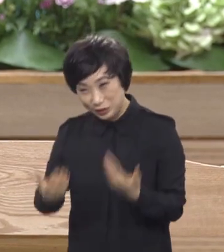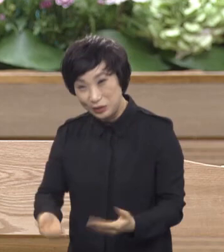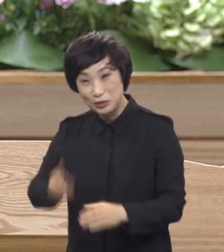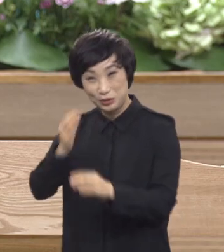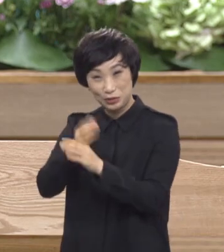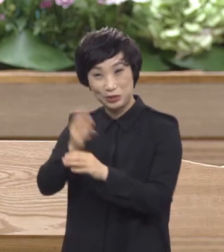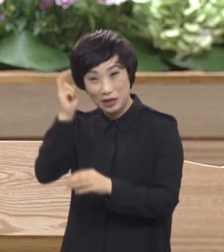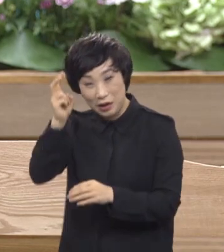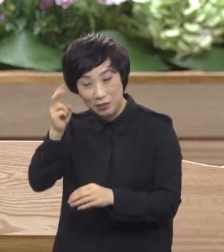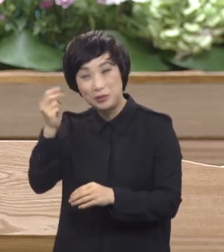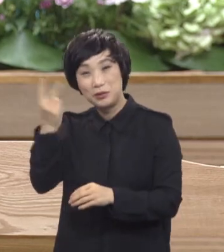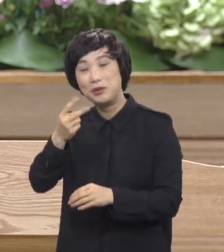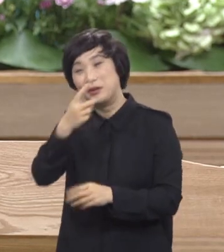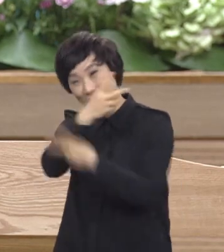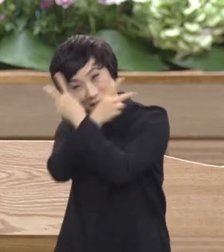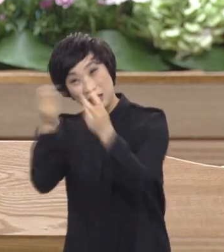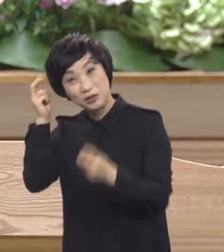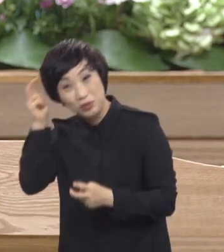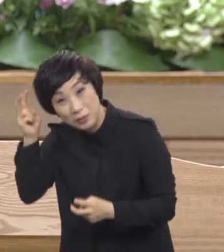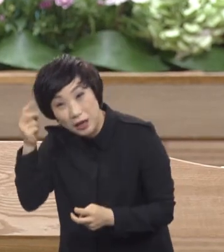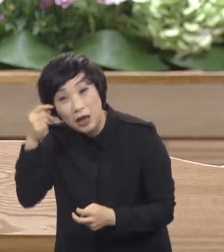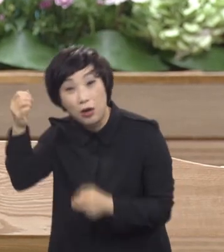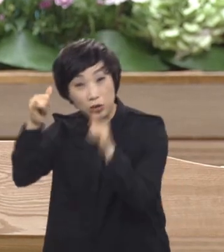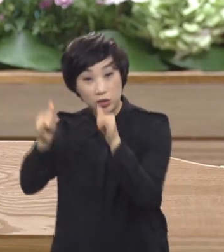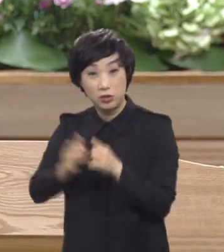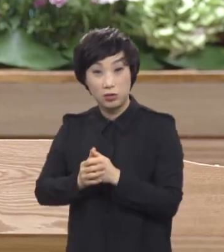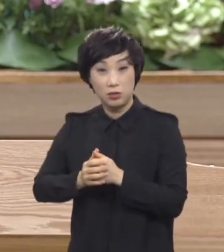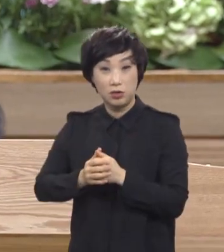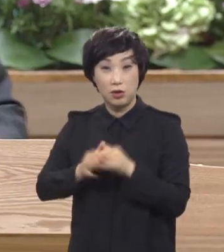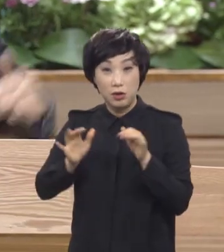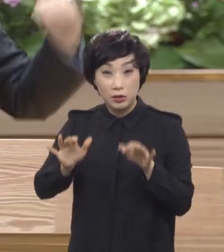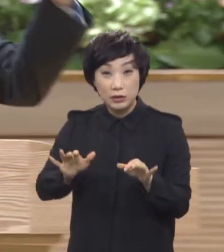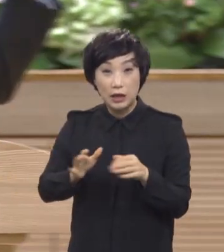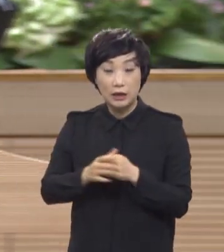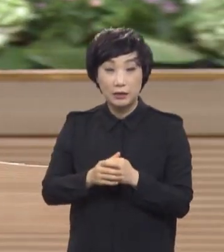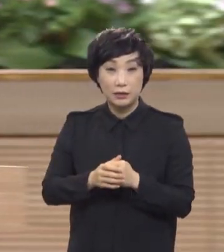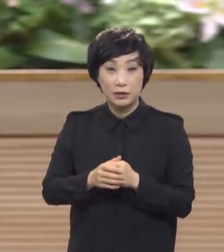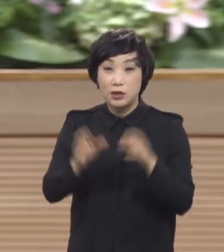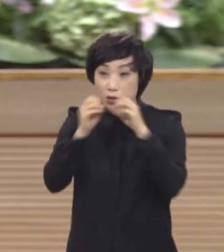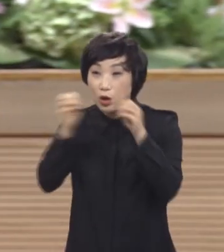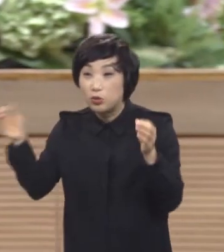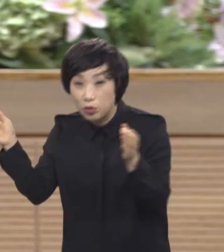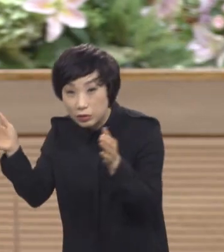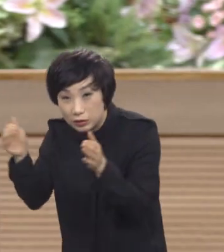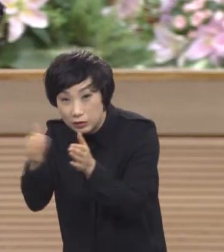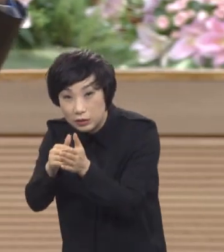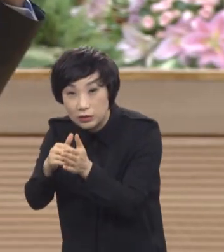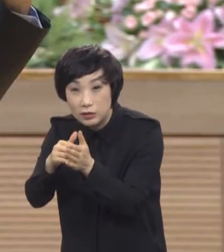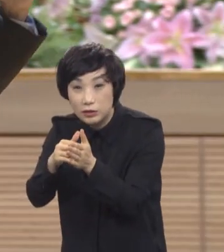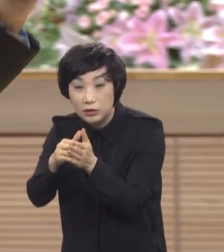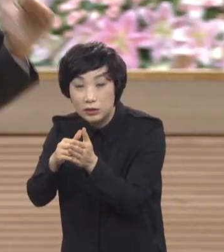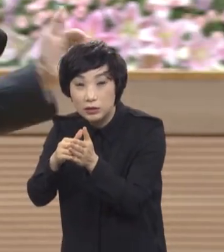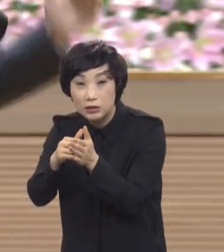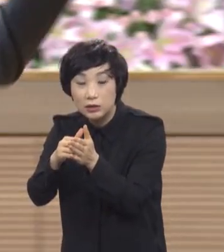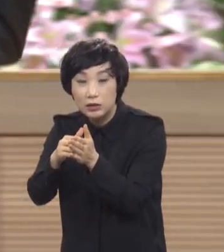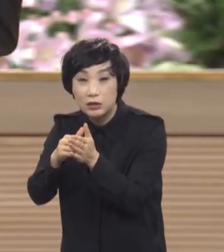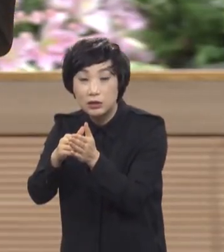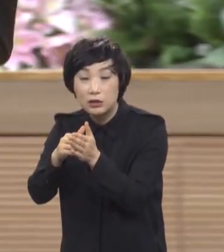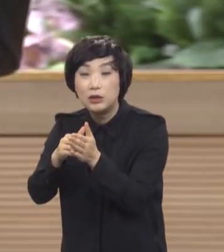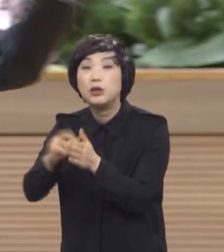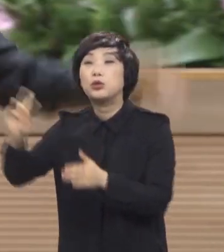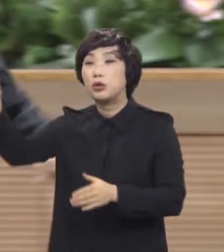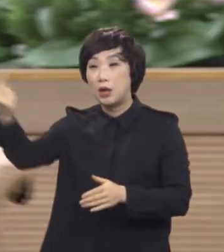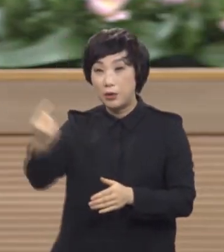잠자고 있구나 이게 생각했어요 예 전도길을 진행하시다가